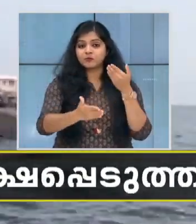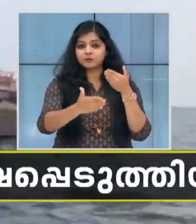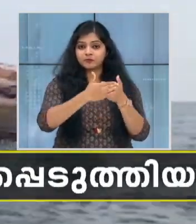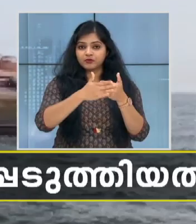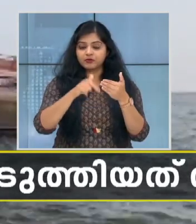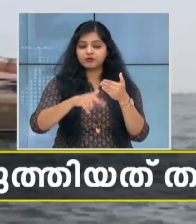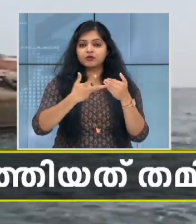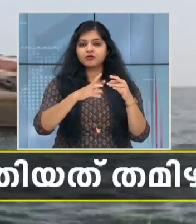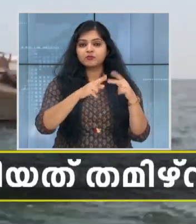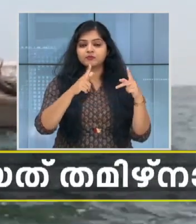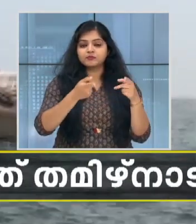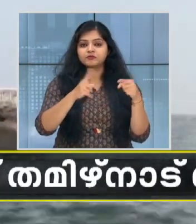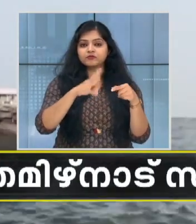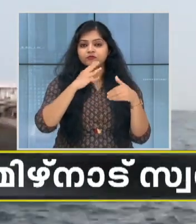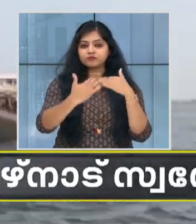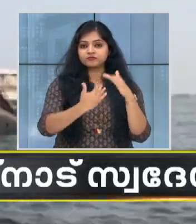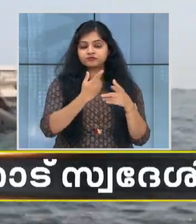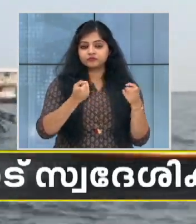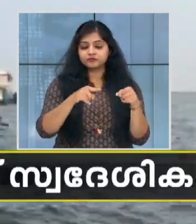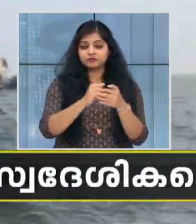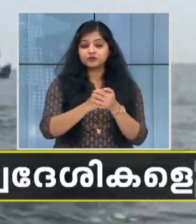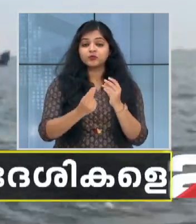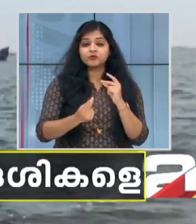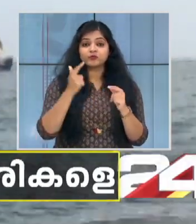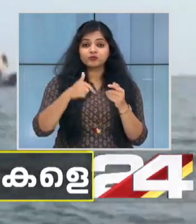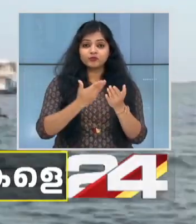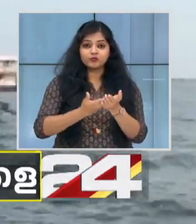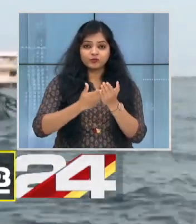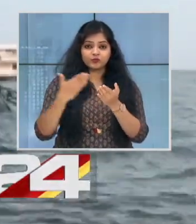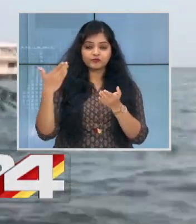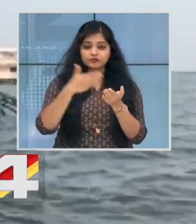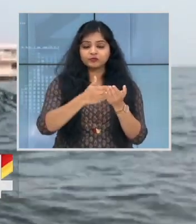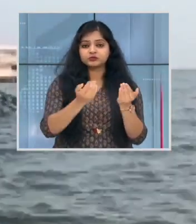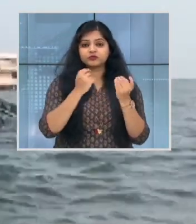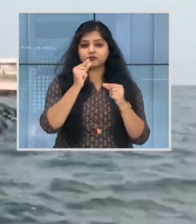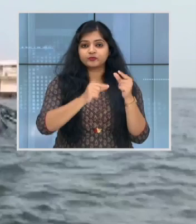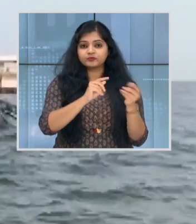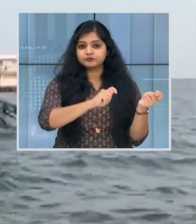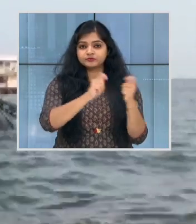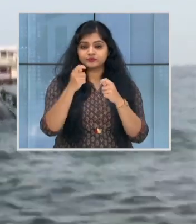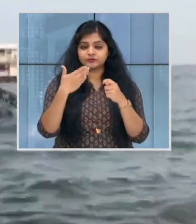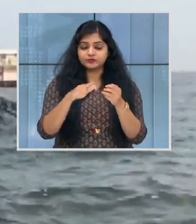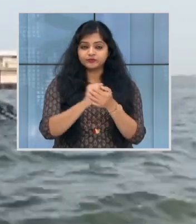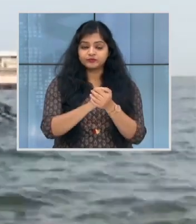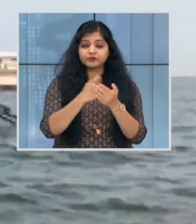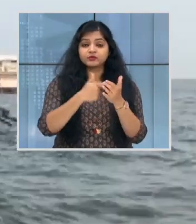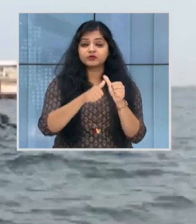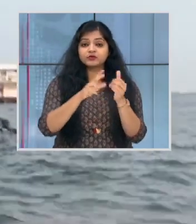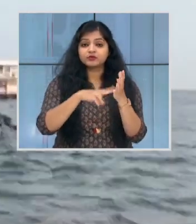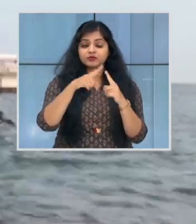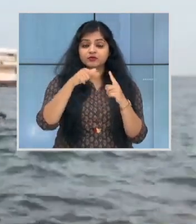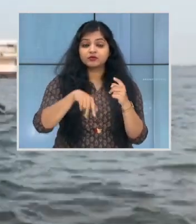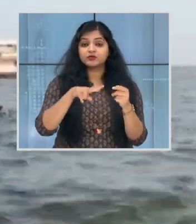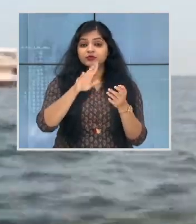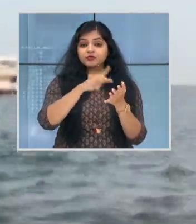പെട്ടെന്ന് വെള്ളം കയറിയതാണ്. ഉടൻ തന്നെ ഒരു സ്പീഡ് ബോട്ടിൽ ഇവരെ സുരക്ഷിതമായ സ്ഥാനത്തേക്ക് മാറ്റി എന്നാണ്. പക്ഷേ റാണി മാർത്താണ്ഡം പോലുള്ള വലിയ